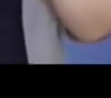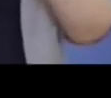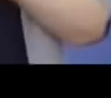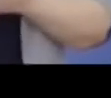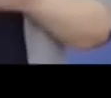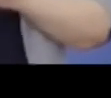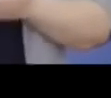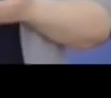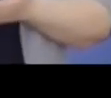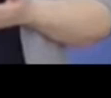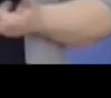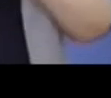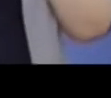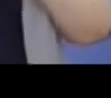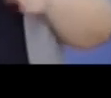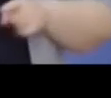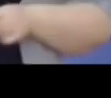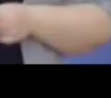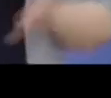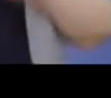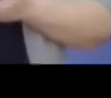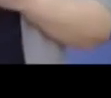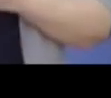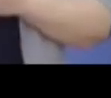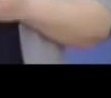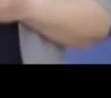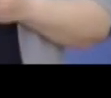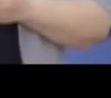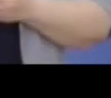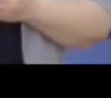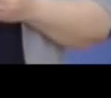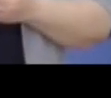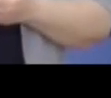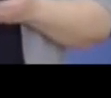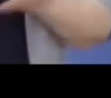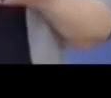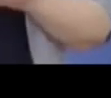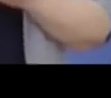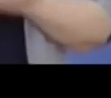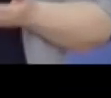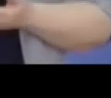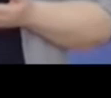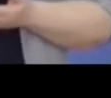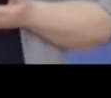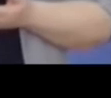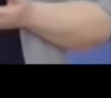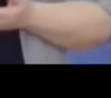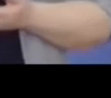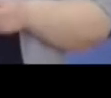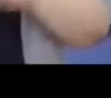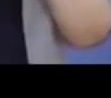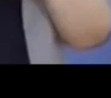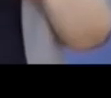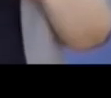ЗМІ. Попереджаю, що якщо виникне заборгованість по сплаті житлово-комунальних послуг, ніяка